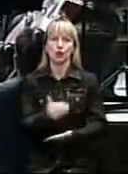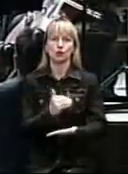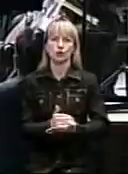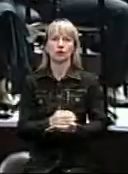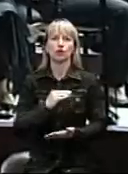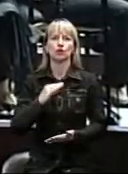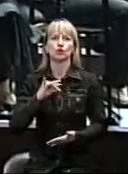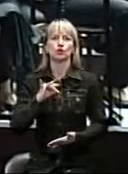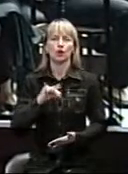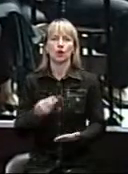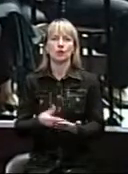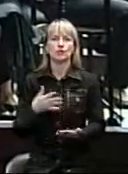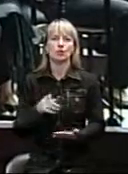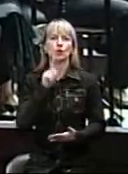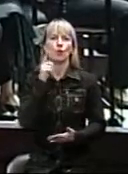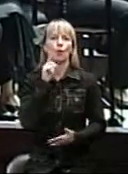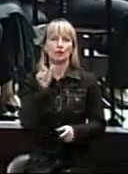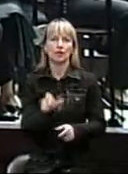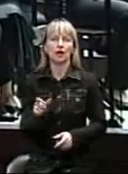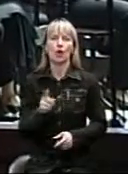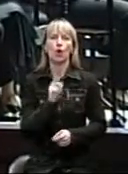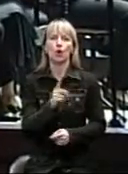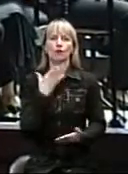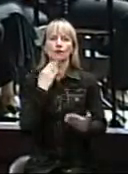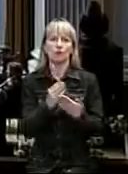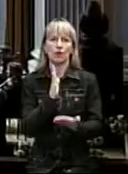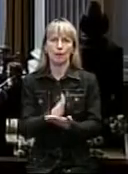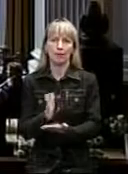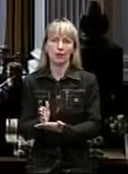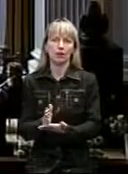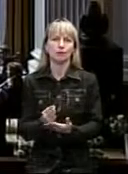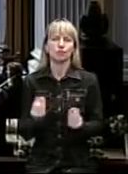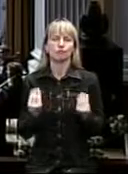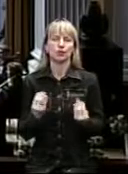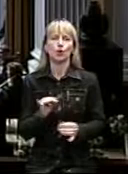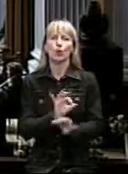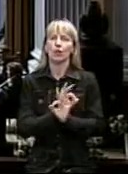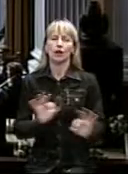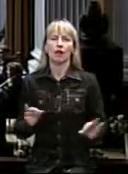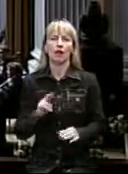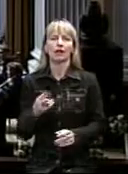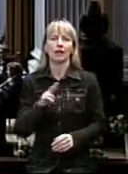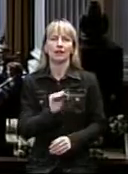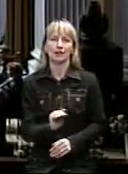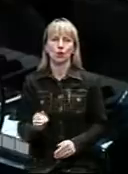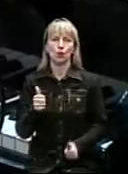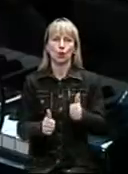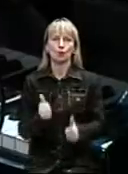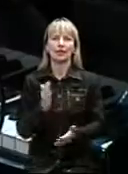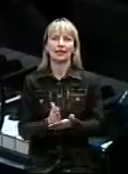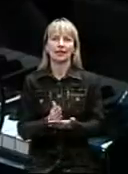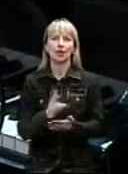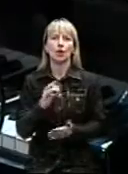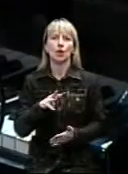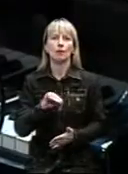Журі оцінювали юних музикантів кожен у своїй номінації. Найпрестижнішою і унікальною, як для дитячого конкурсу, є